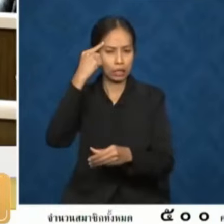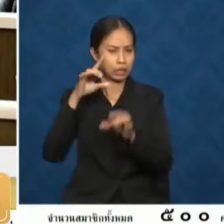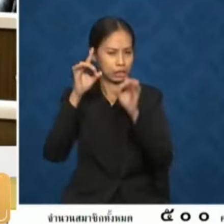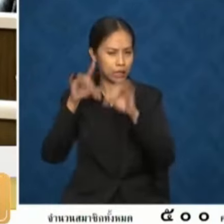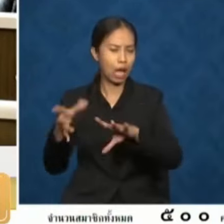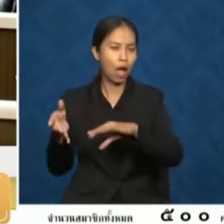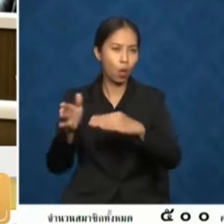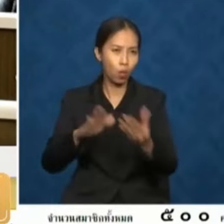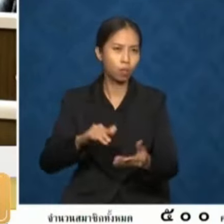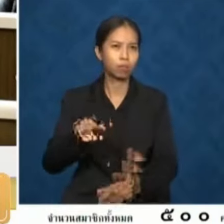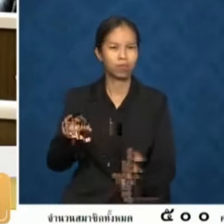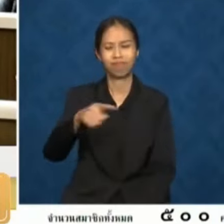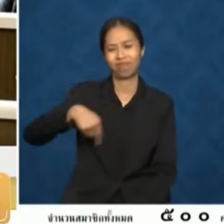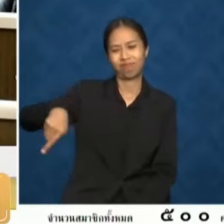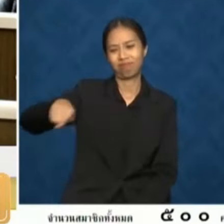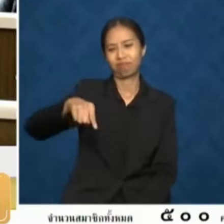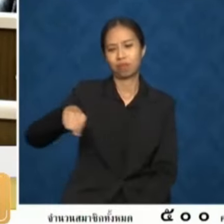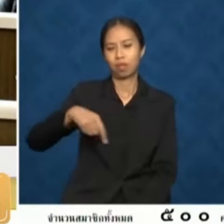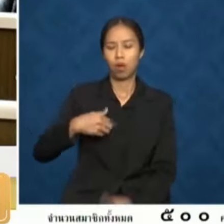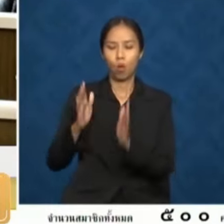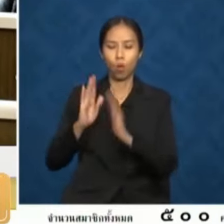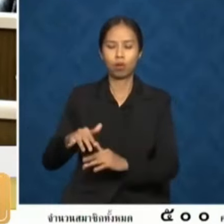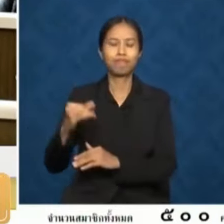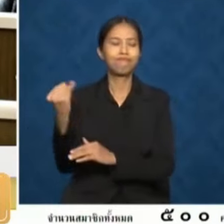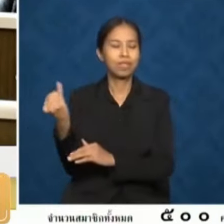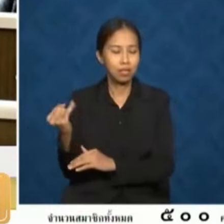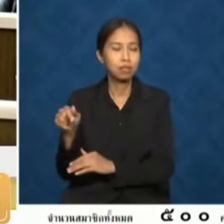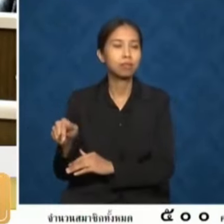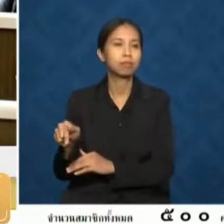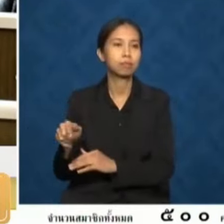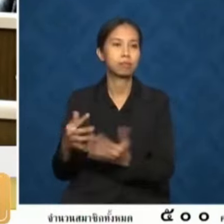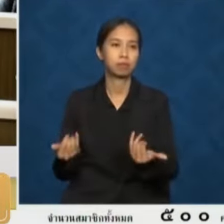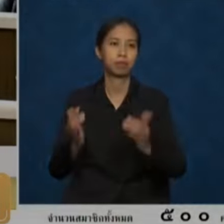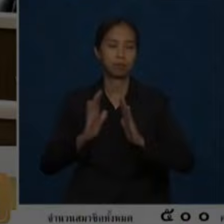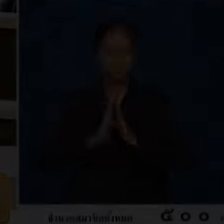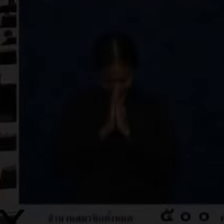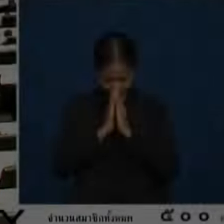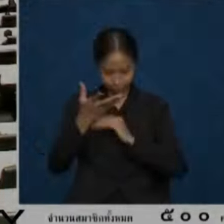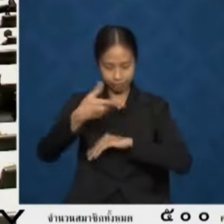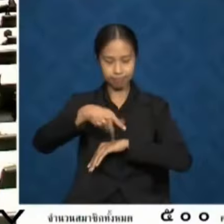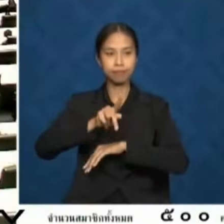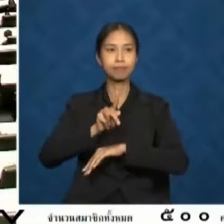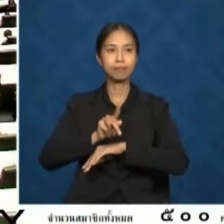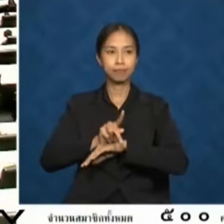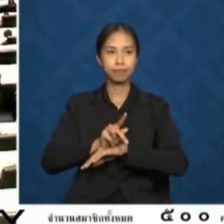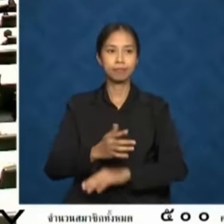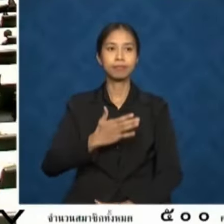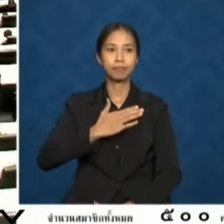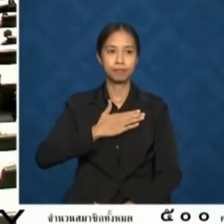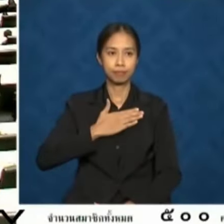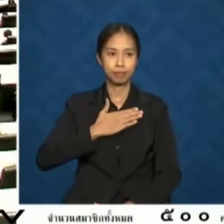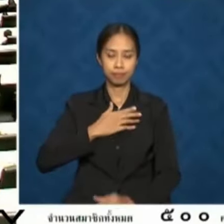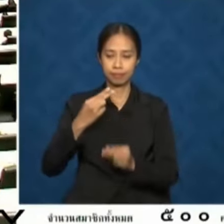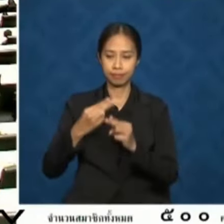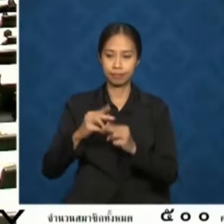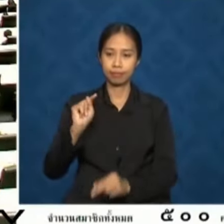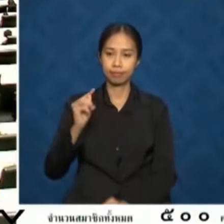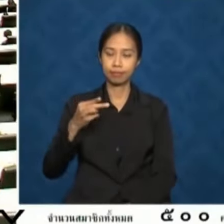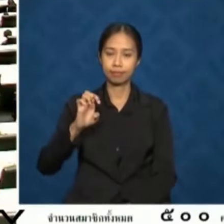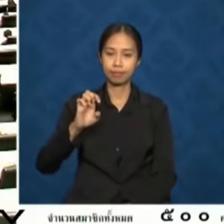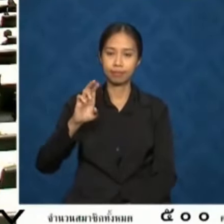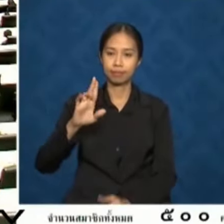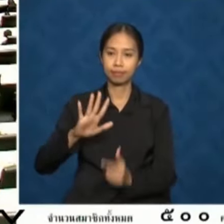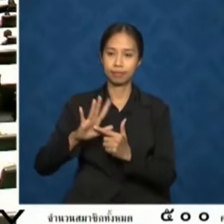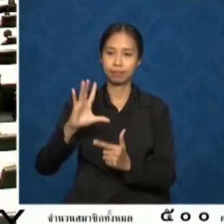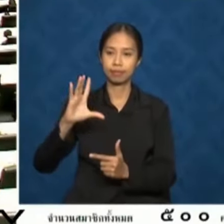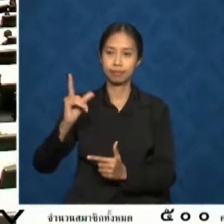นี้พวกนั้นเป็นคนหนักแผ่นดินครับท่านประธานที่เคารพครับขอบพระคุณครับ กับผมนายธีรชัยแสนแก้วสมาชิกสภา